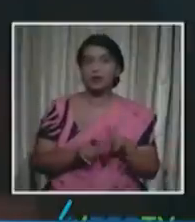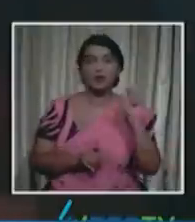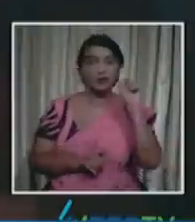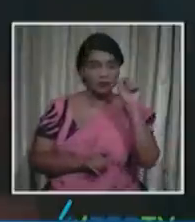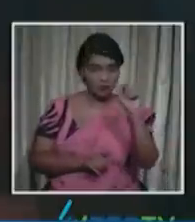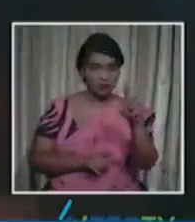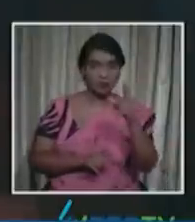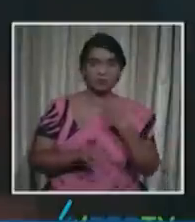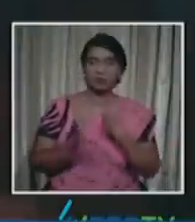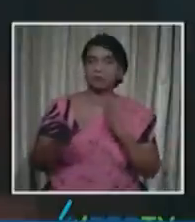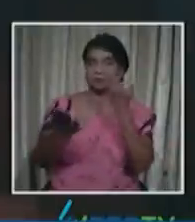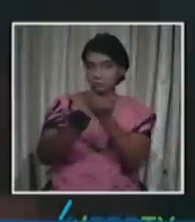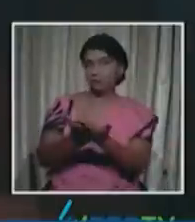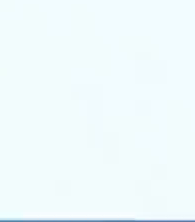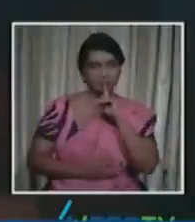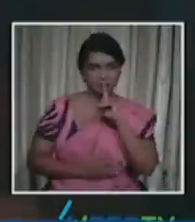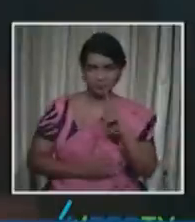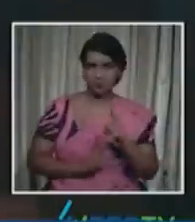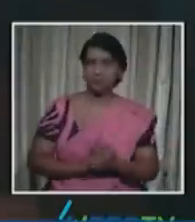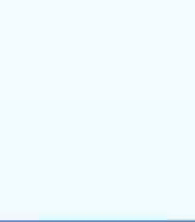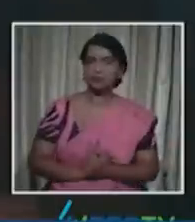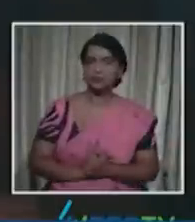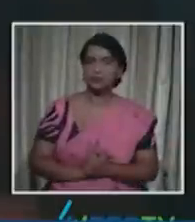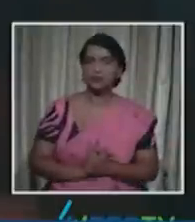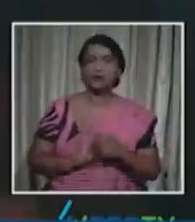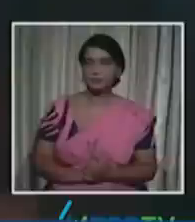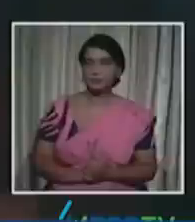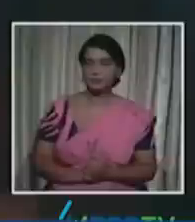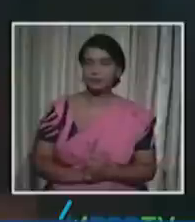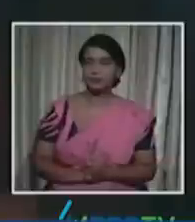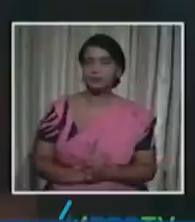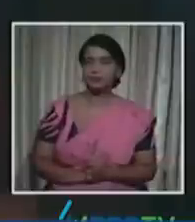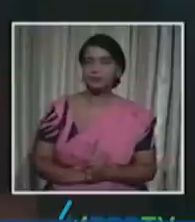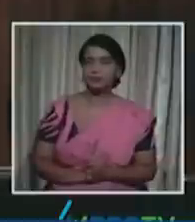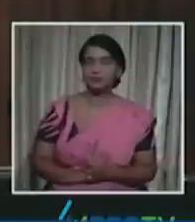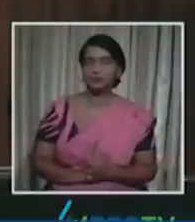යෝජනා ඉදිරිපත් කිරීම මම යෝජනා කරනවා. ගරු ඩලස් අලහප්පෙරුම දැන්